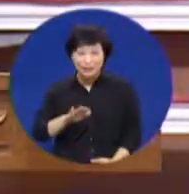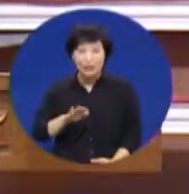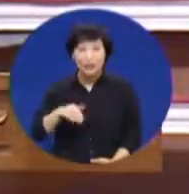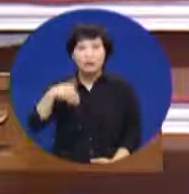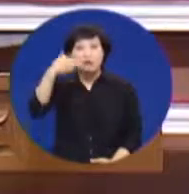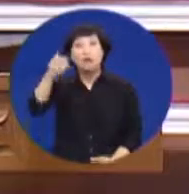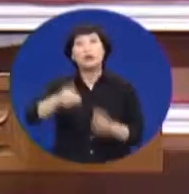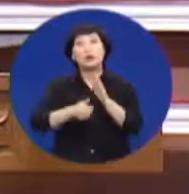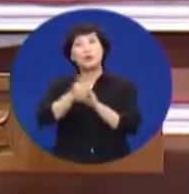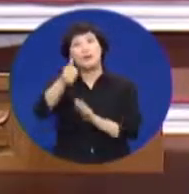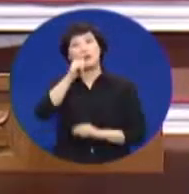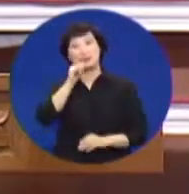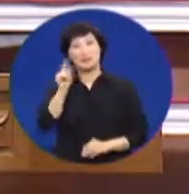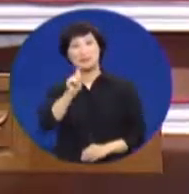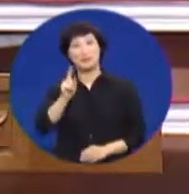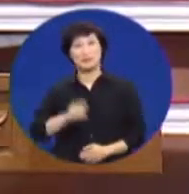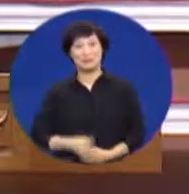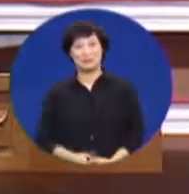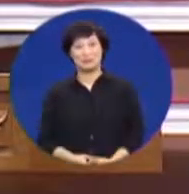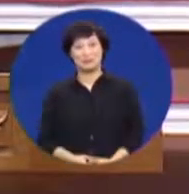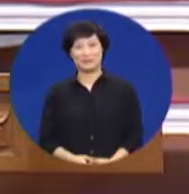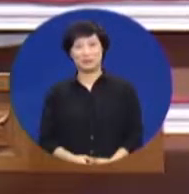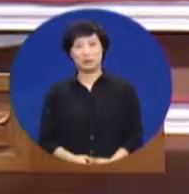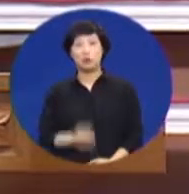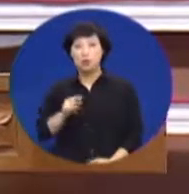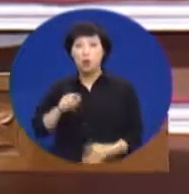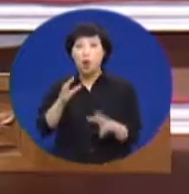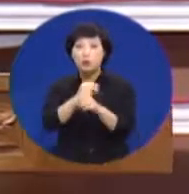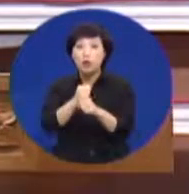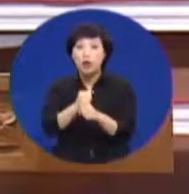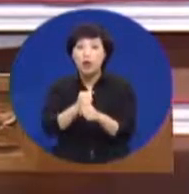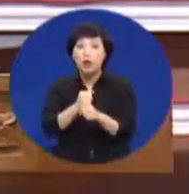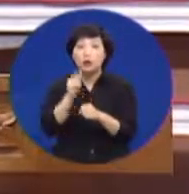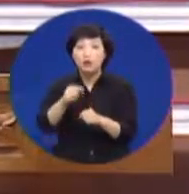뒤에 소망이 뭐냐? 끝나는 날이 온다.